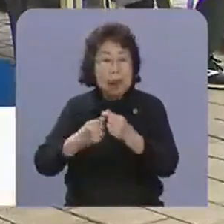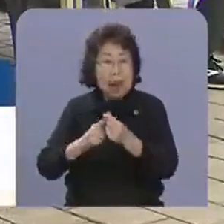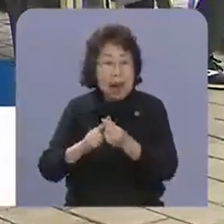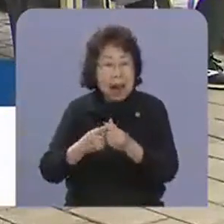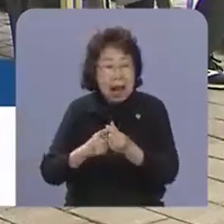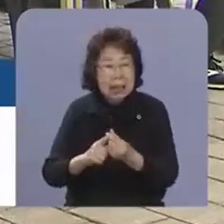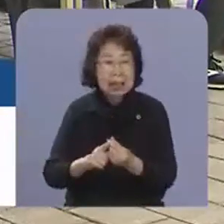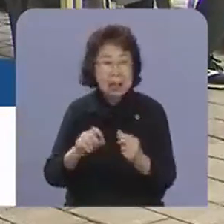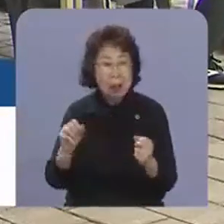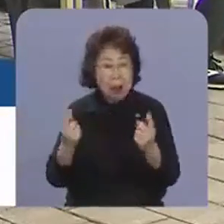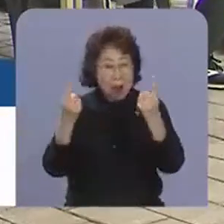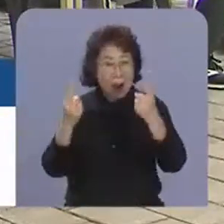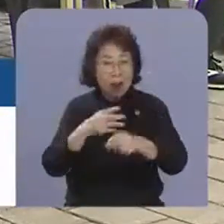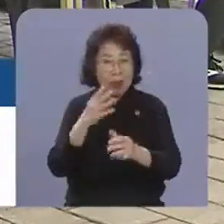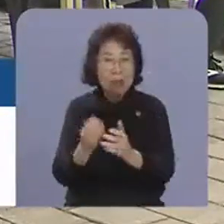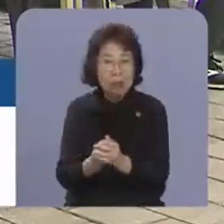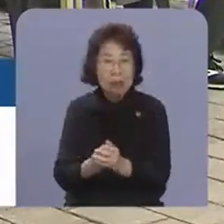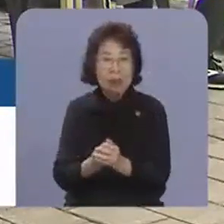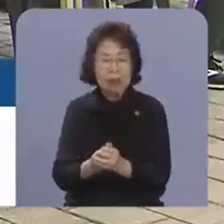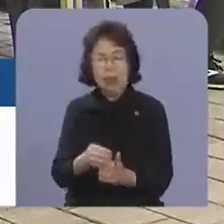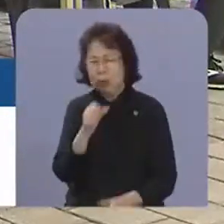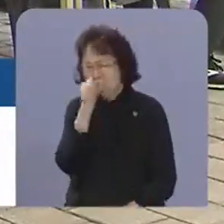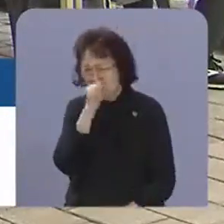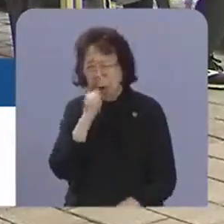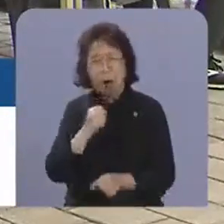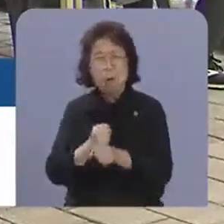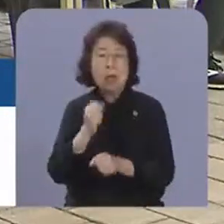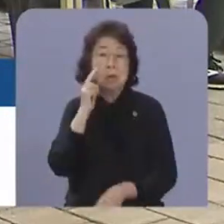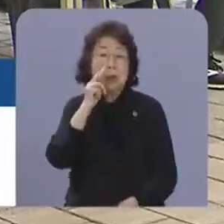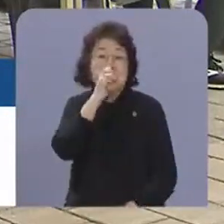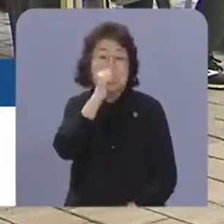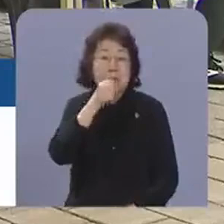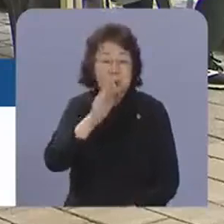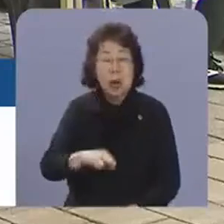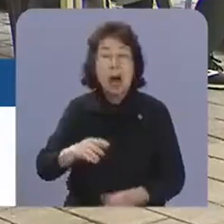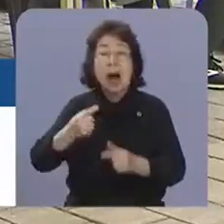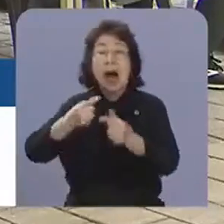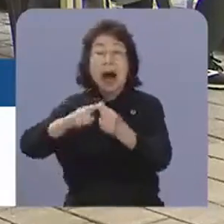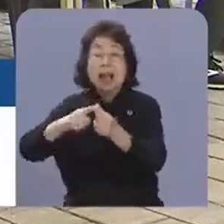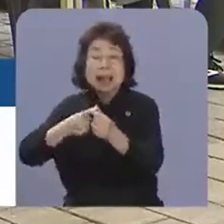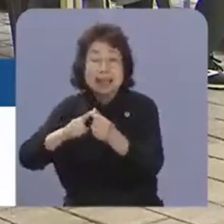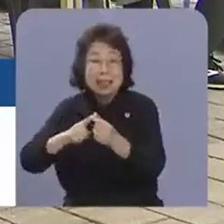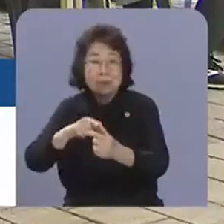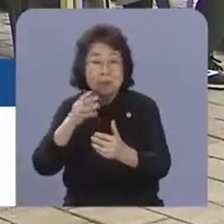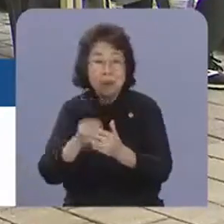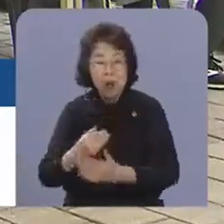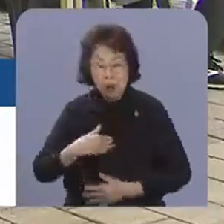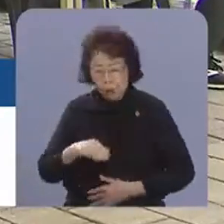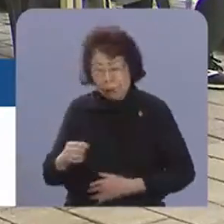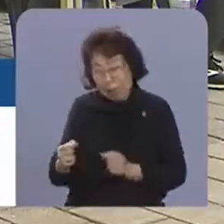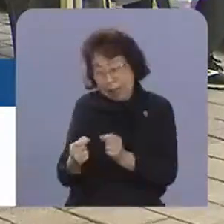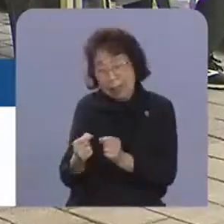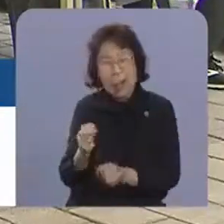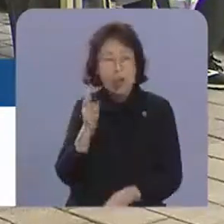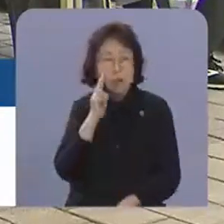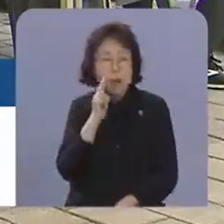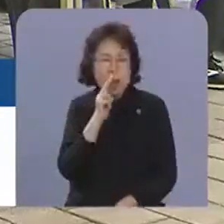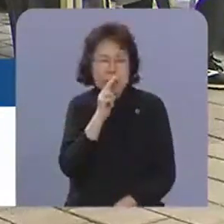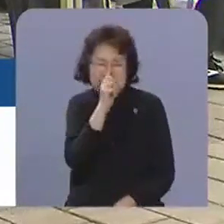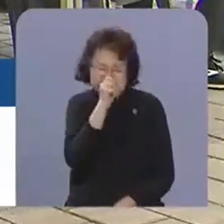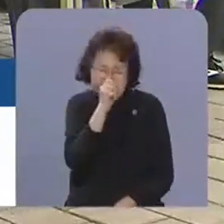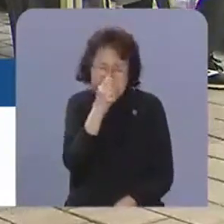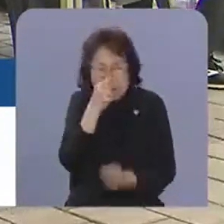이제 모티브로 한 이런 만들기 활동이라서 좋았고 애들도 이제 한글이라는 거를 이제 얼마나